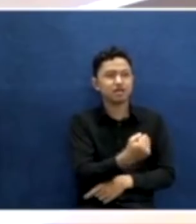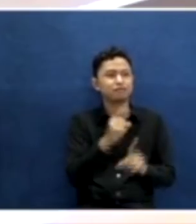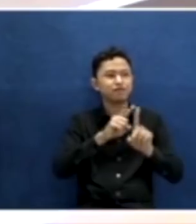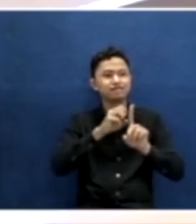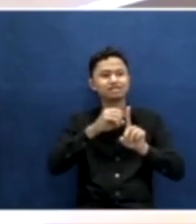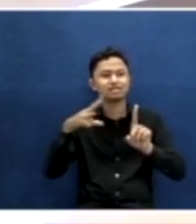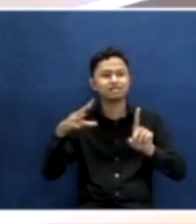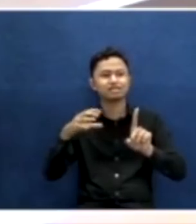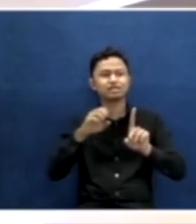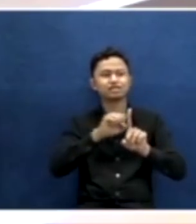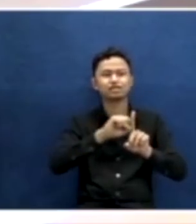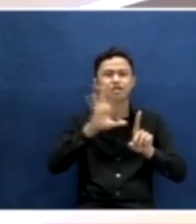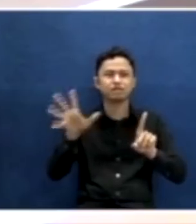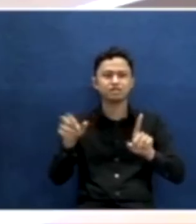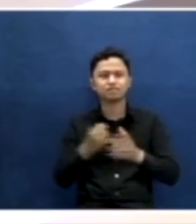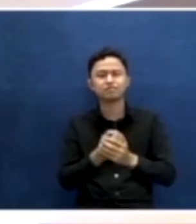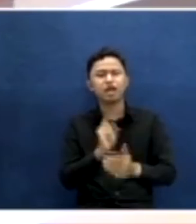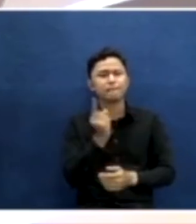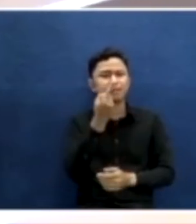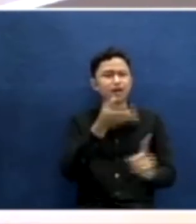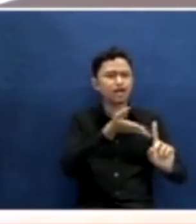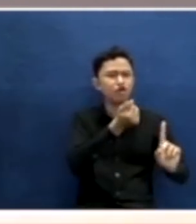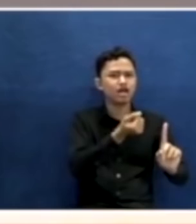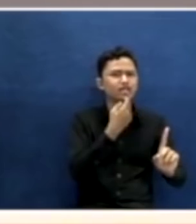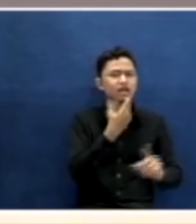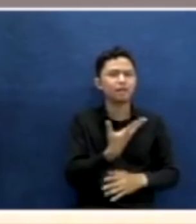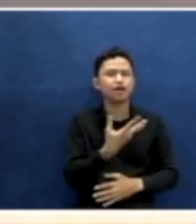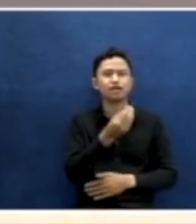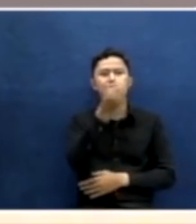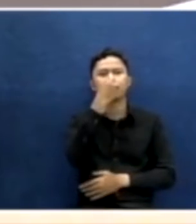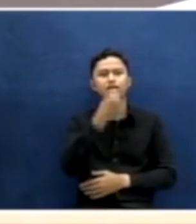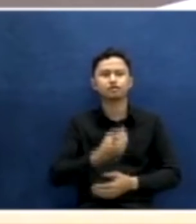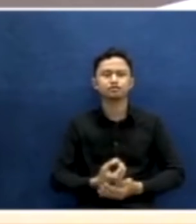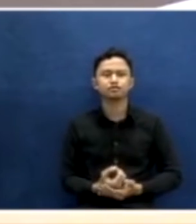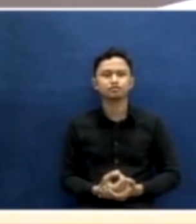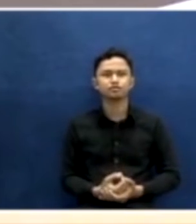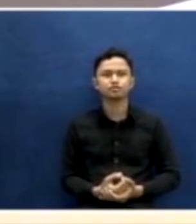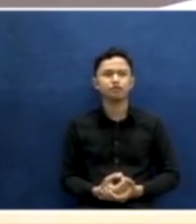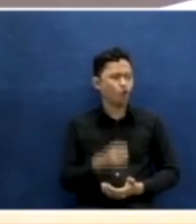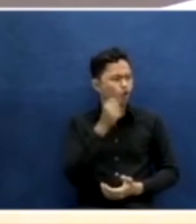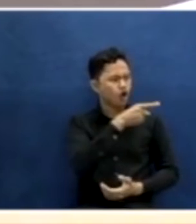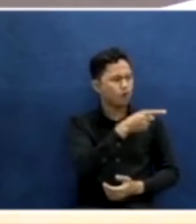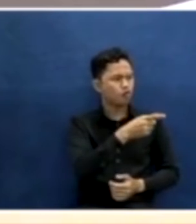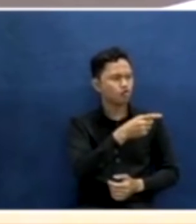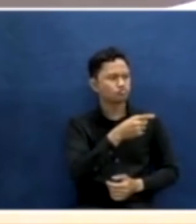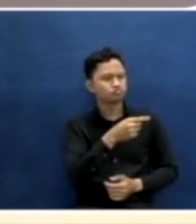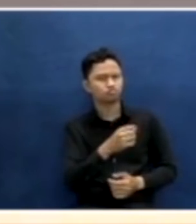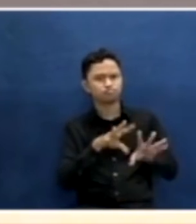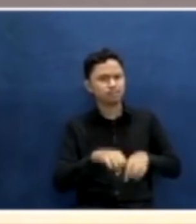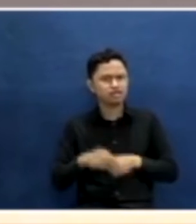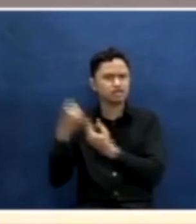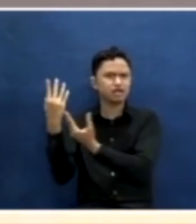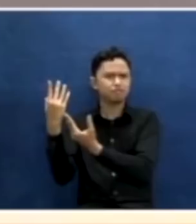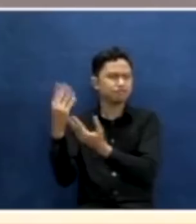ketika menggoda keimanan para sahabat itu masalah makanan salah satunya bukan hanya mereka itu disuruh untuk murtad dari agama yang mereka Imani dari